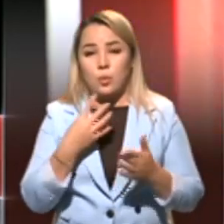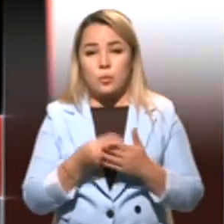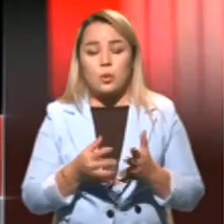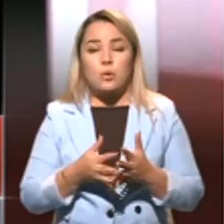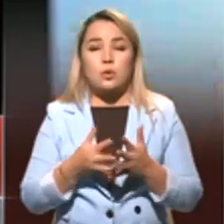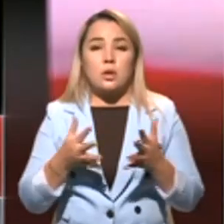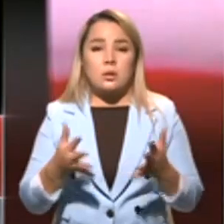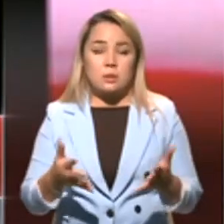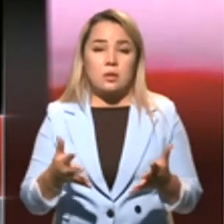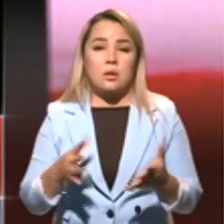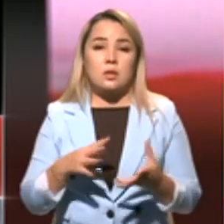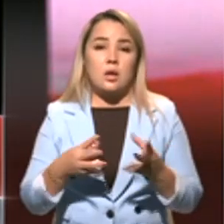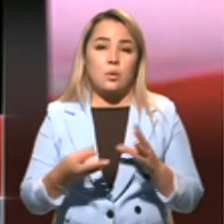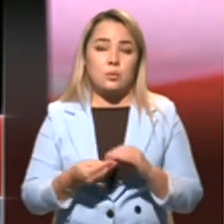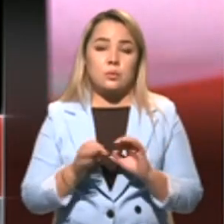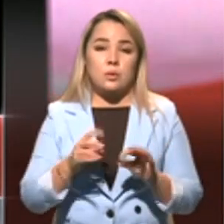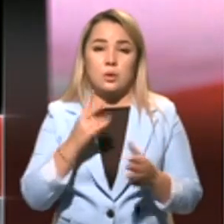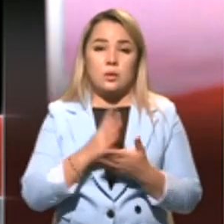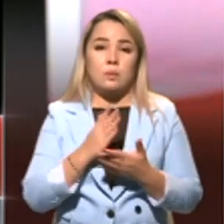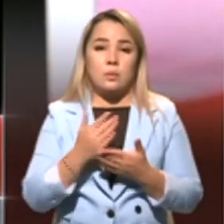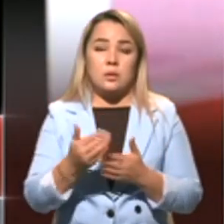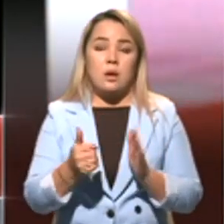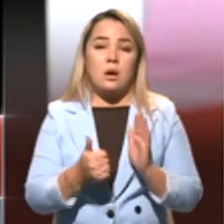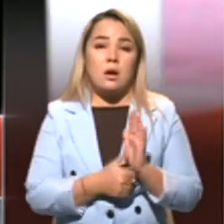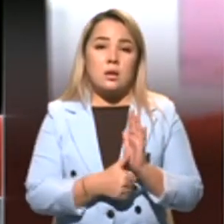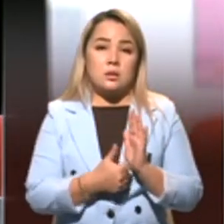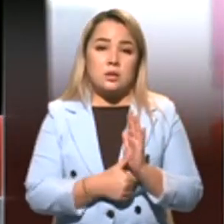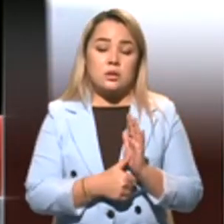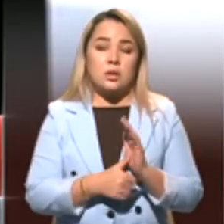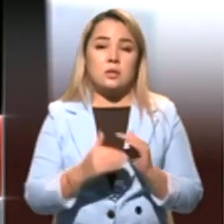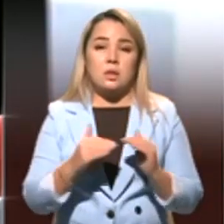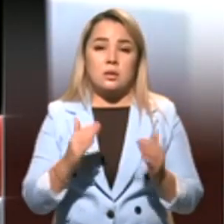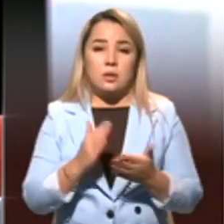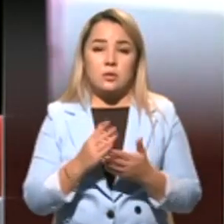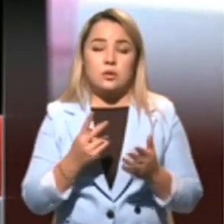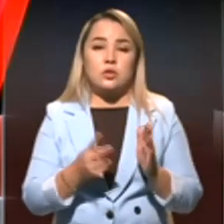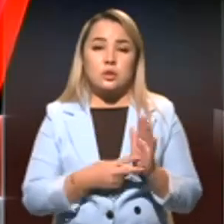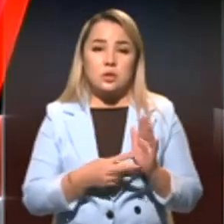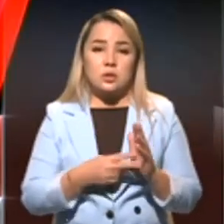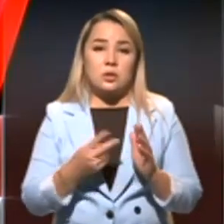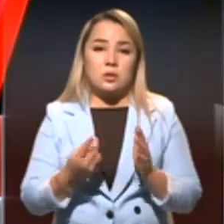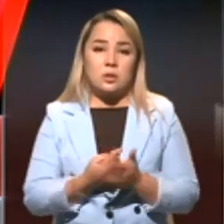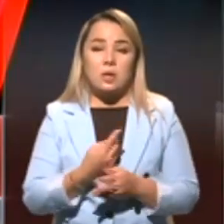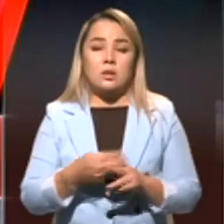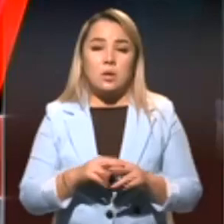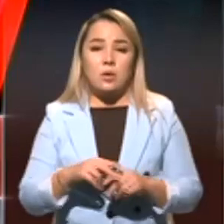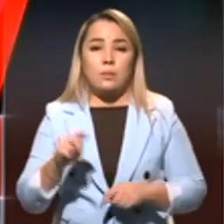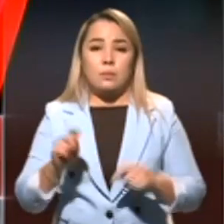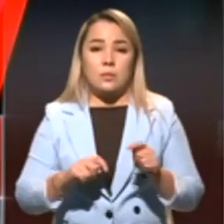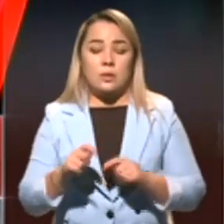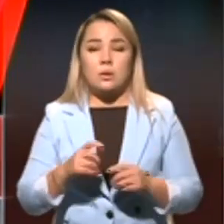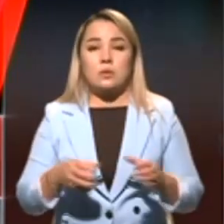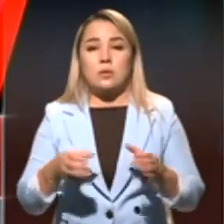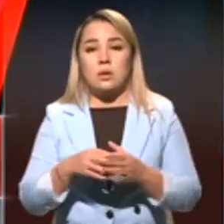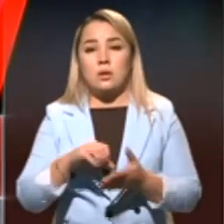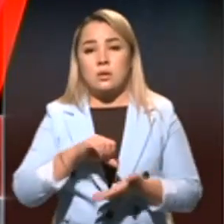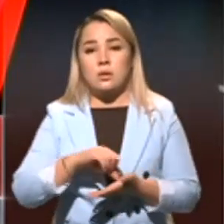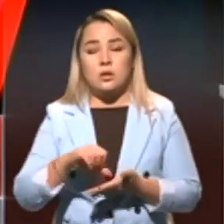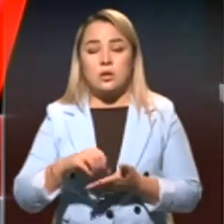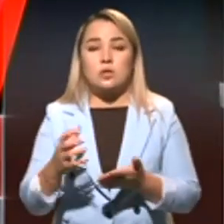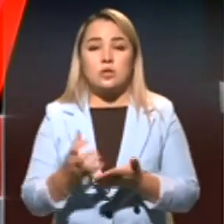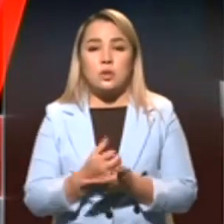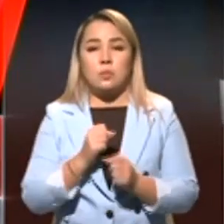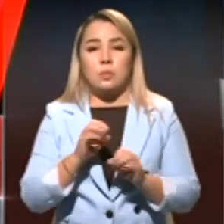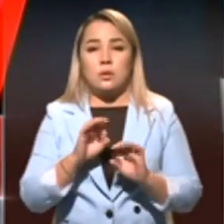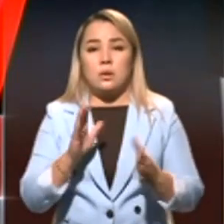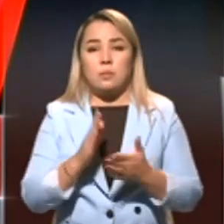үлкен нәтиже деп айтуға болады. 6-шы деген 7-ші рет дін көшбасшыларын жиналғанның өзі ол жетістік